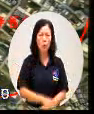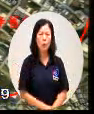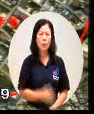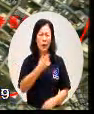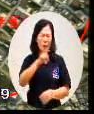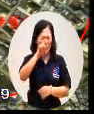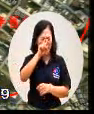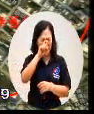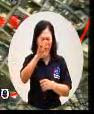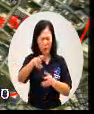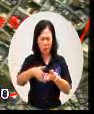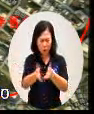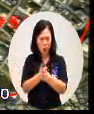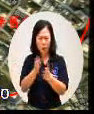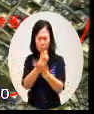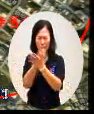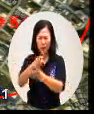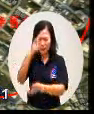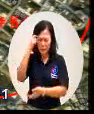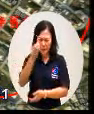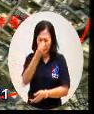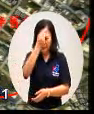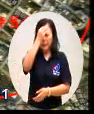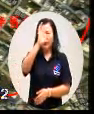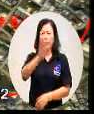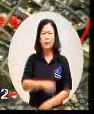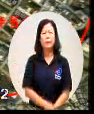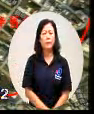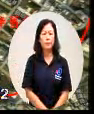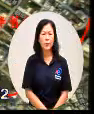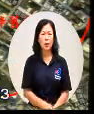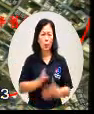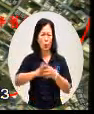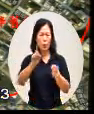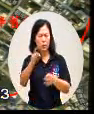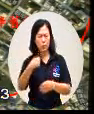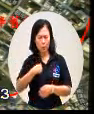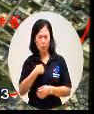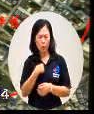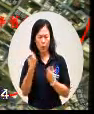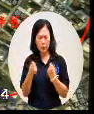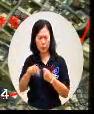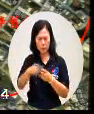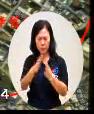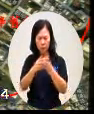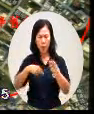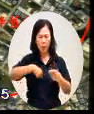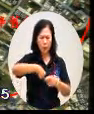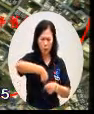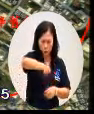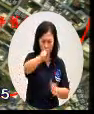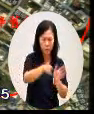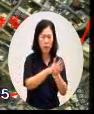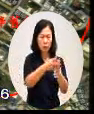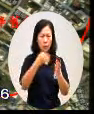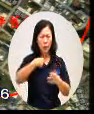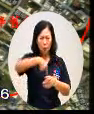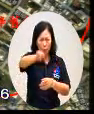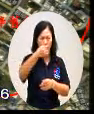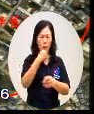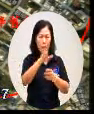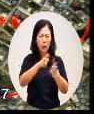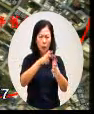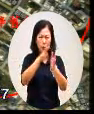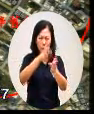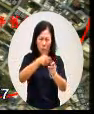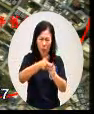个做瓦瑞，很感冒，很不爽的。为什么我们旧部落要到你们右仓，到你们后进加工区，我们炼油厂都